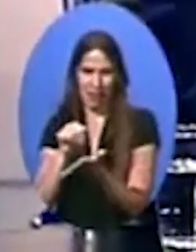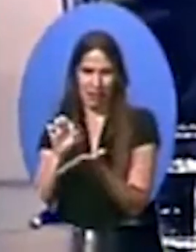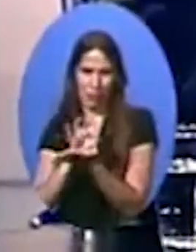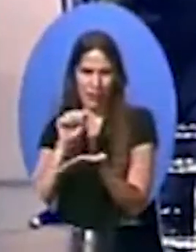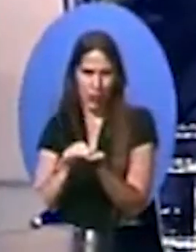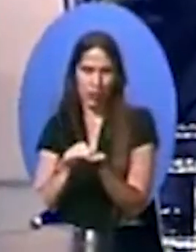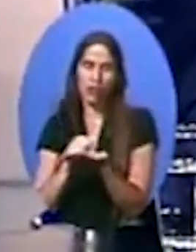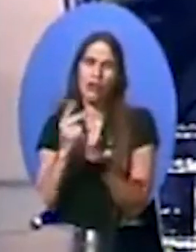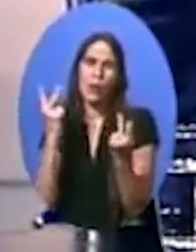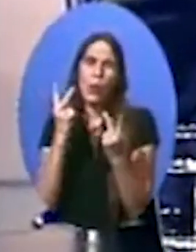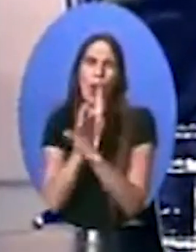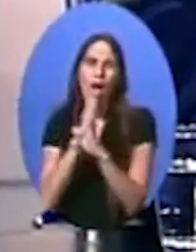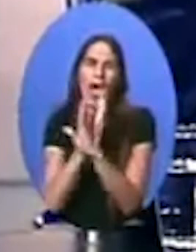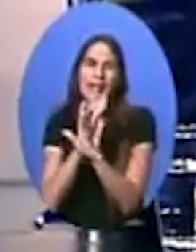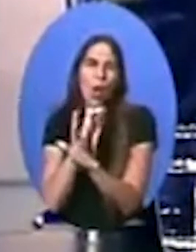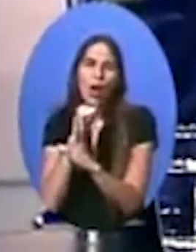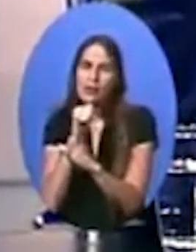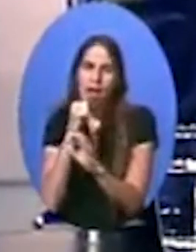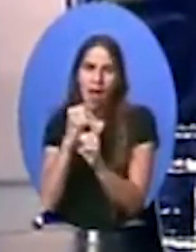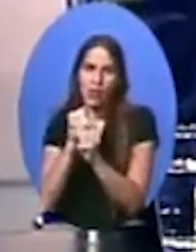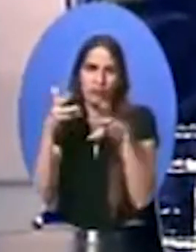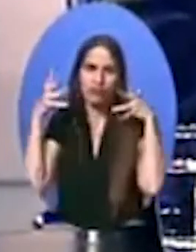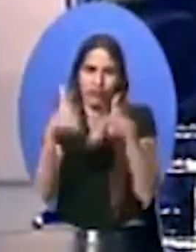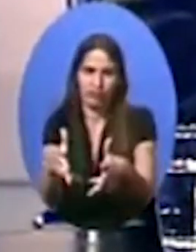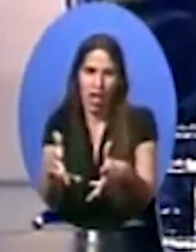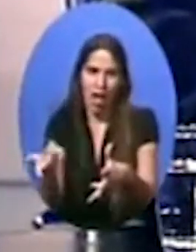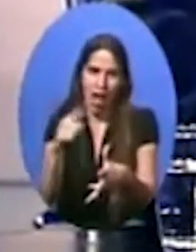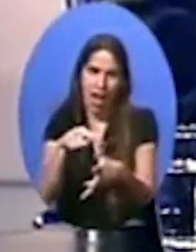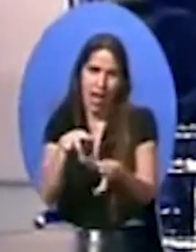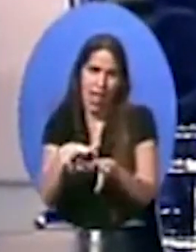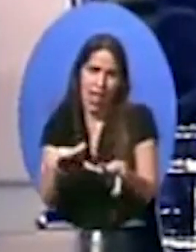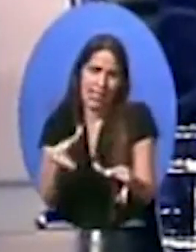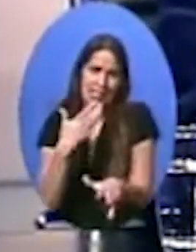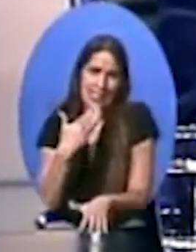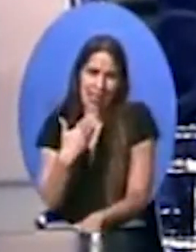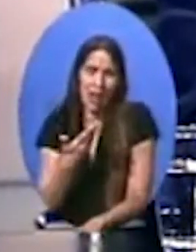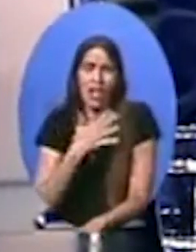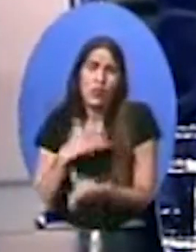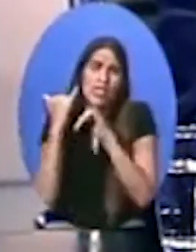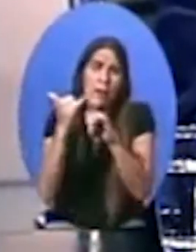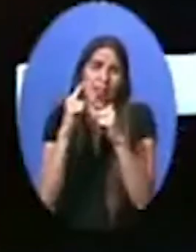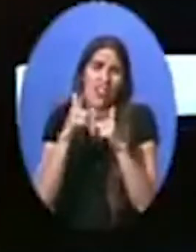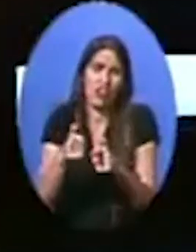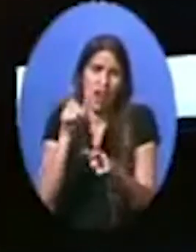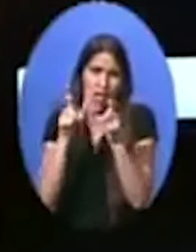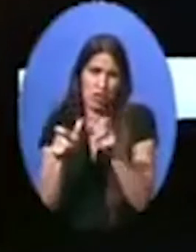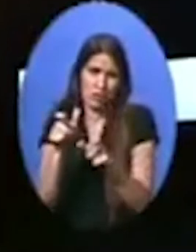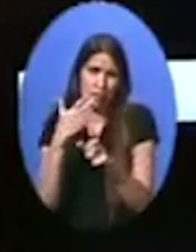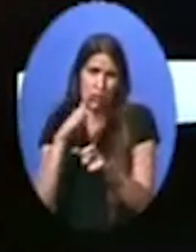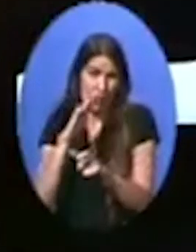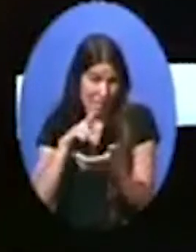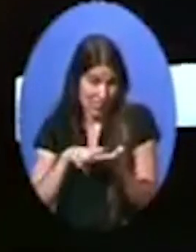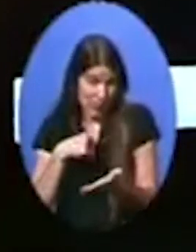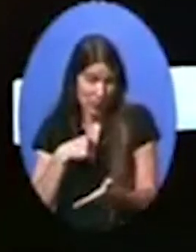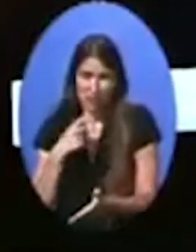ברור שהאצ"ל לא התכוון לבצע פוטש על מדינת ישראל הקטנטנה, אלא לספק באמת נשק לאנשיו בירושלים. אני צודק?